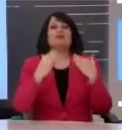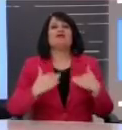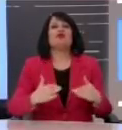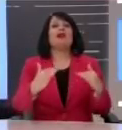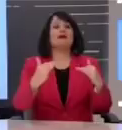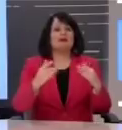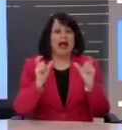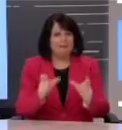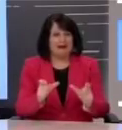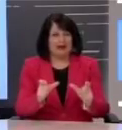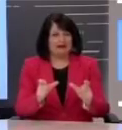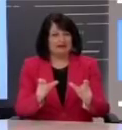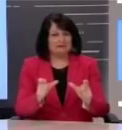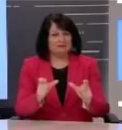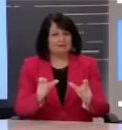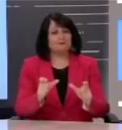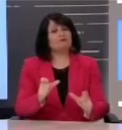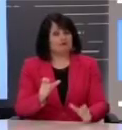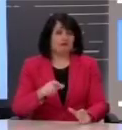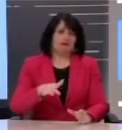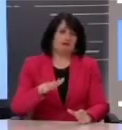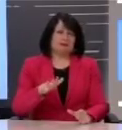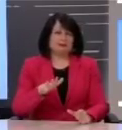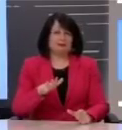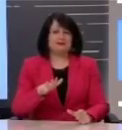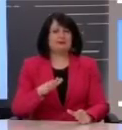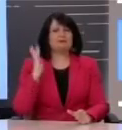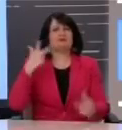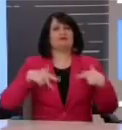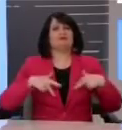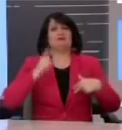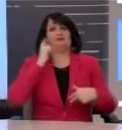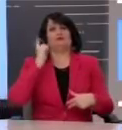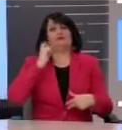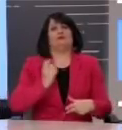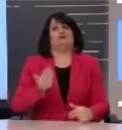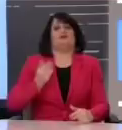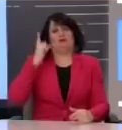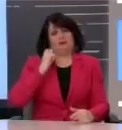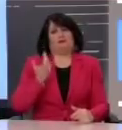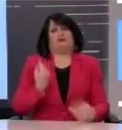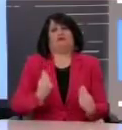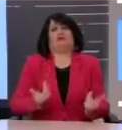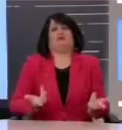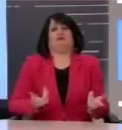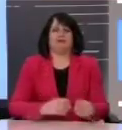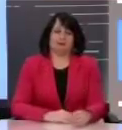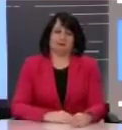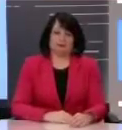Επιτροπή Άμυνας και προφανώς όσοι κυβέρνησαν τον τόπο, το γνωρίζουν πάρα πολύ καλά.